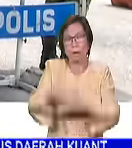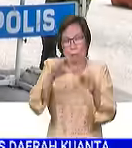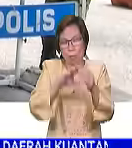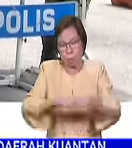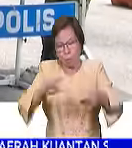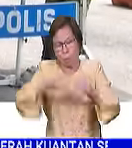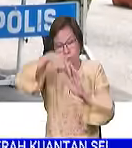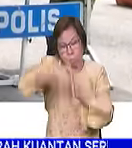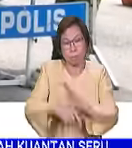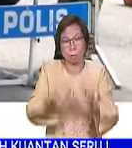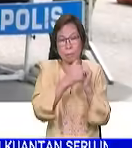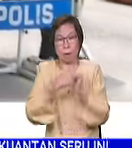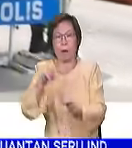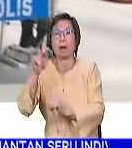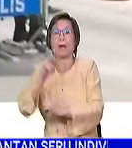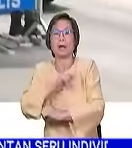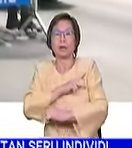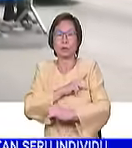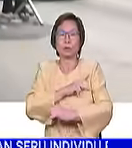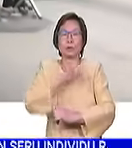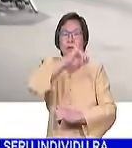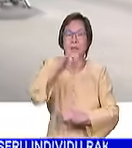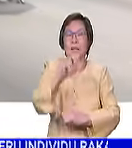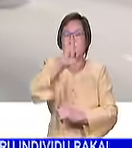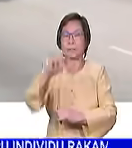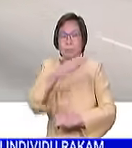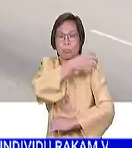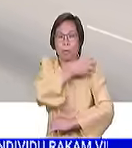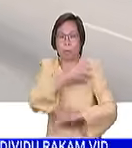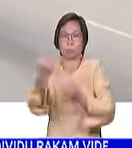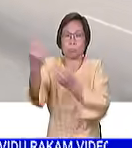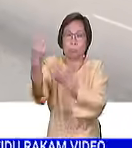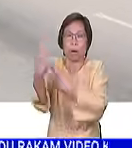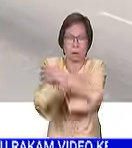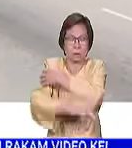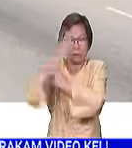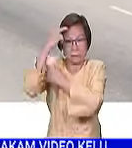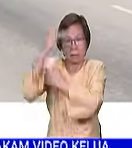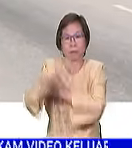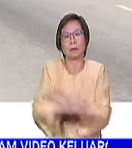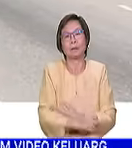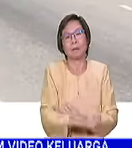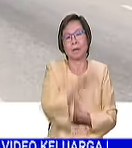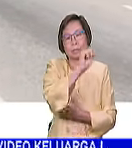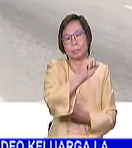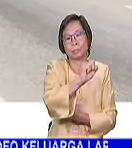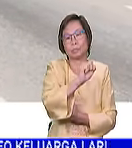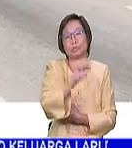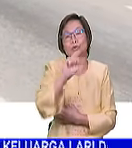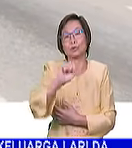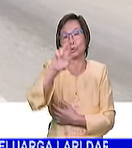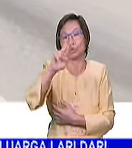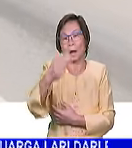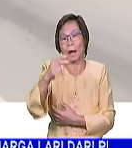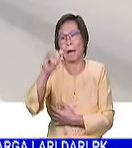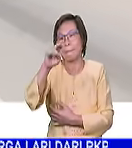petang ini saya bersama Ketua Jabatan Siasatan dan Penguatkuasaan Trafik Negeri Kelantan, Superintendent Syuhaimi Jusoh.